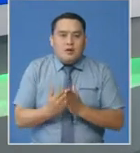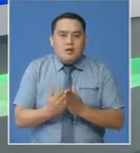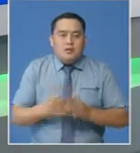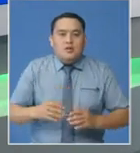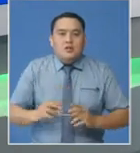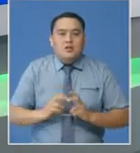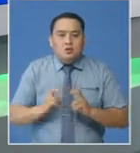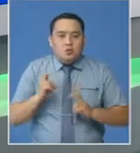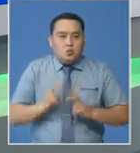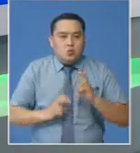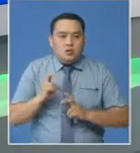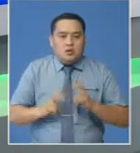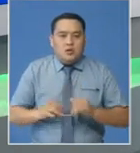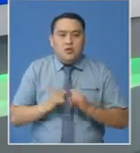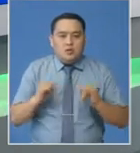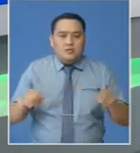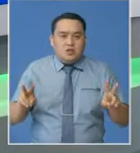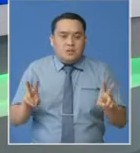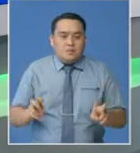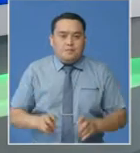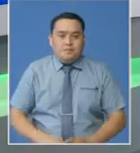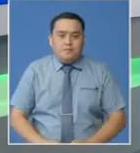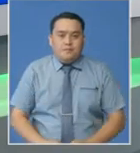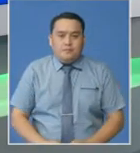«Форсированное индустриально-инновационное развитие».